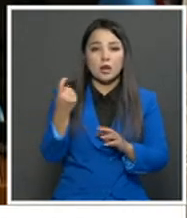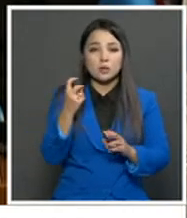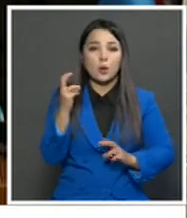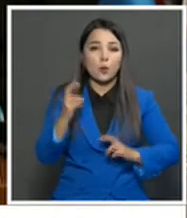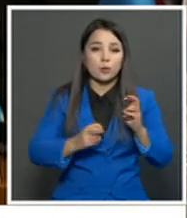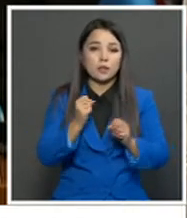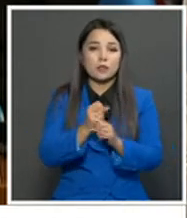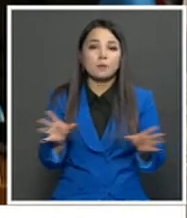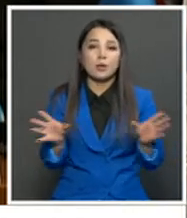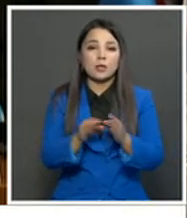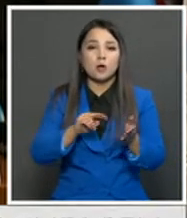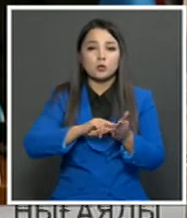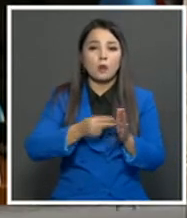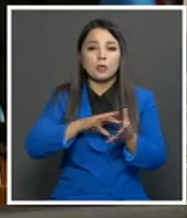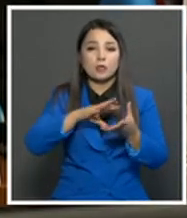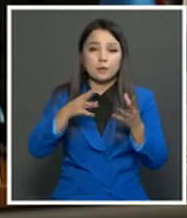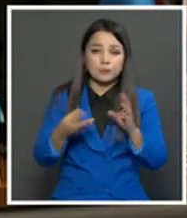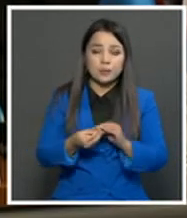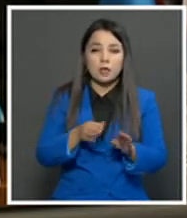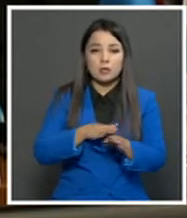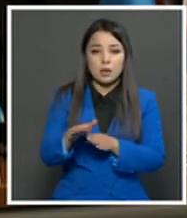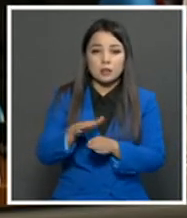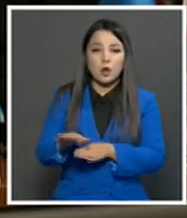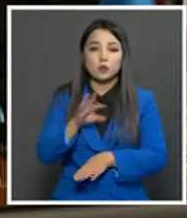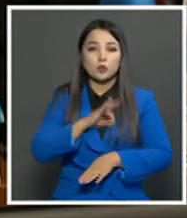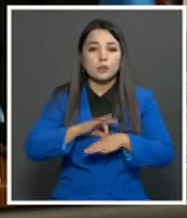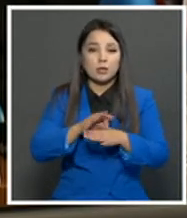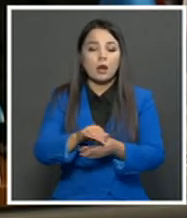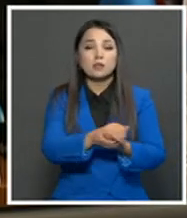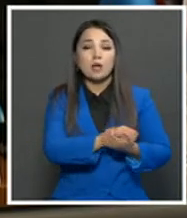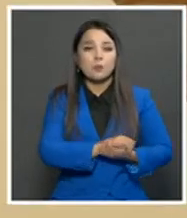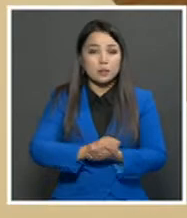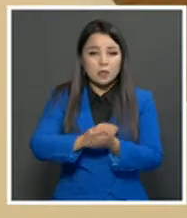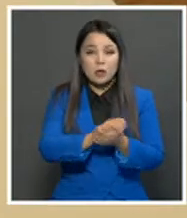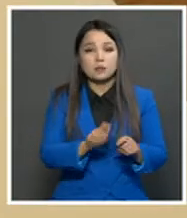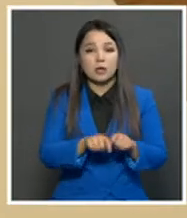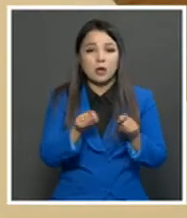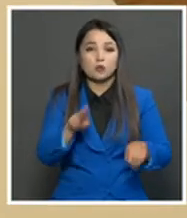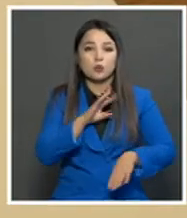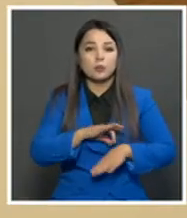саласындағы бірлескен жобаларды іске асыру үшін ынтымақтастық орнатуға шақырғым келеді.